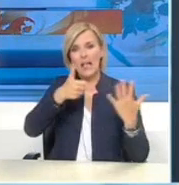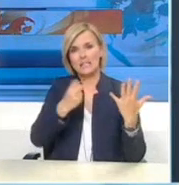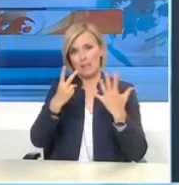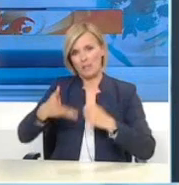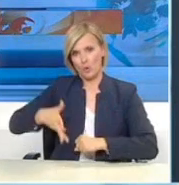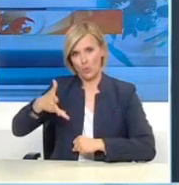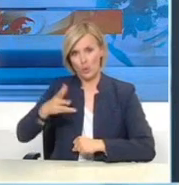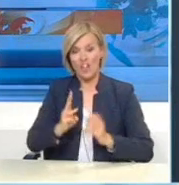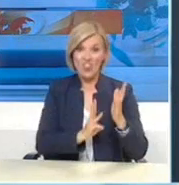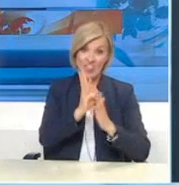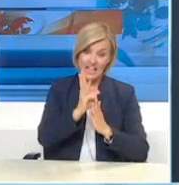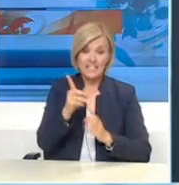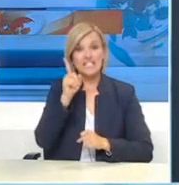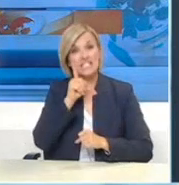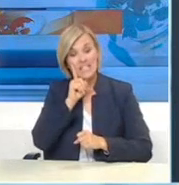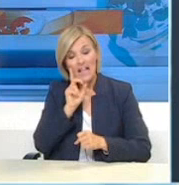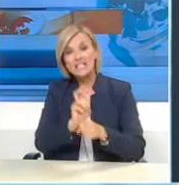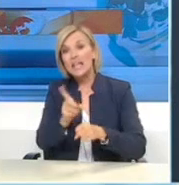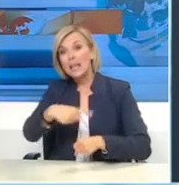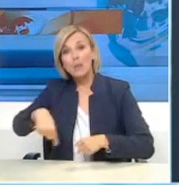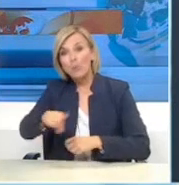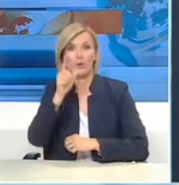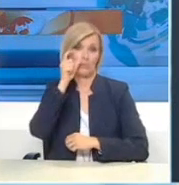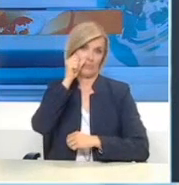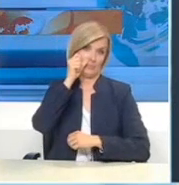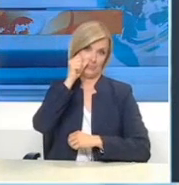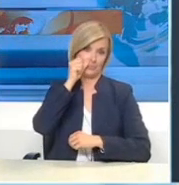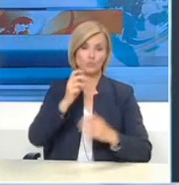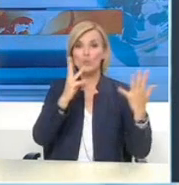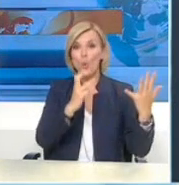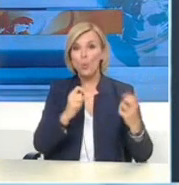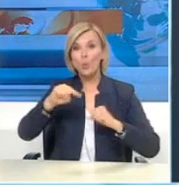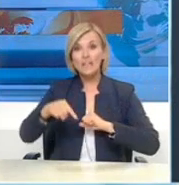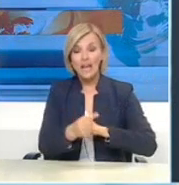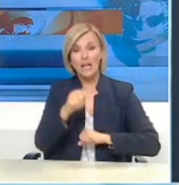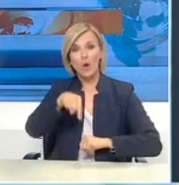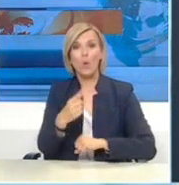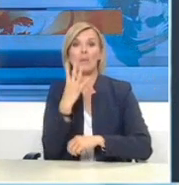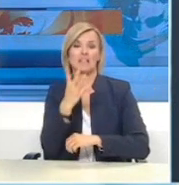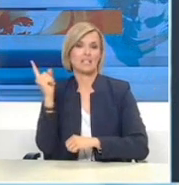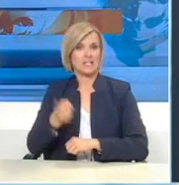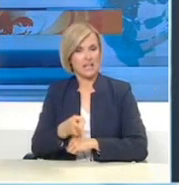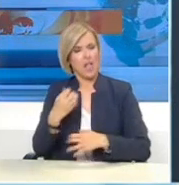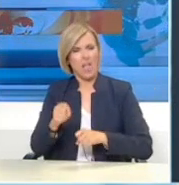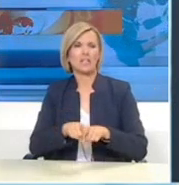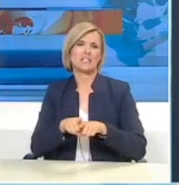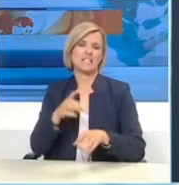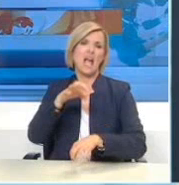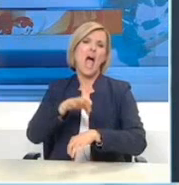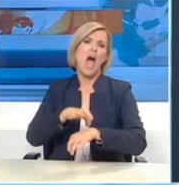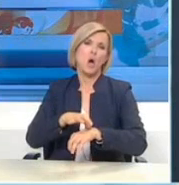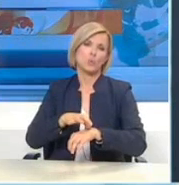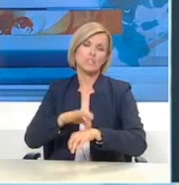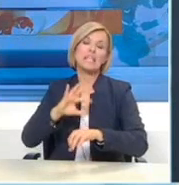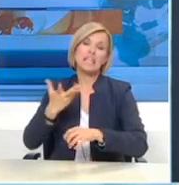13 είναι γυναίκες και οι υπόλοιποι άνδρες. Το 89,4% έχει υποκείμενο νόσημα ή είναι ηλικιωμένοι